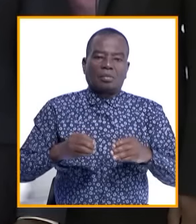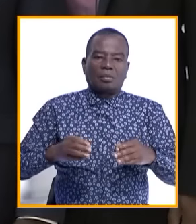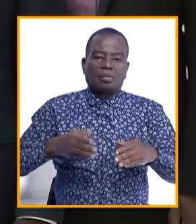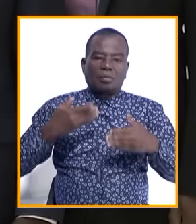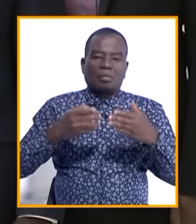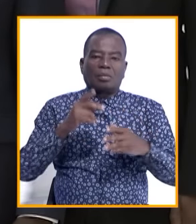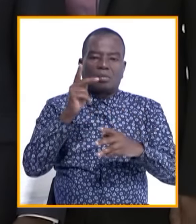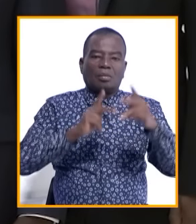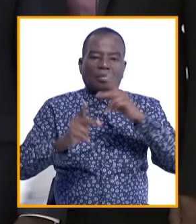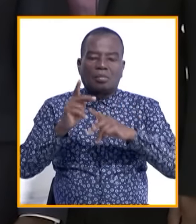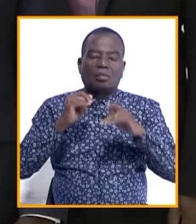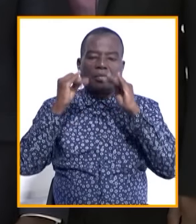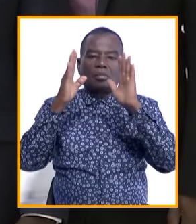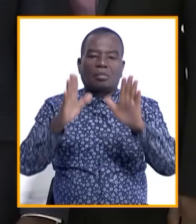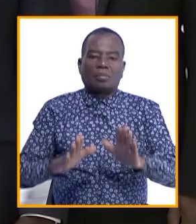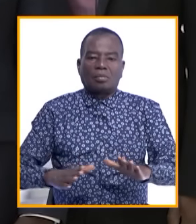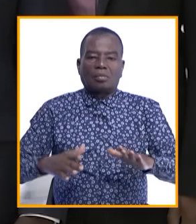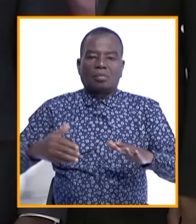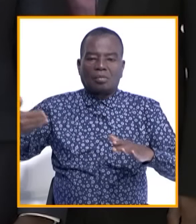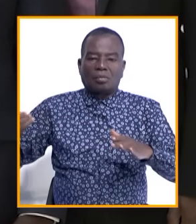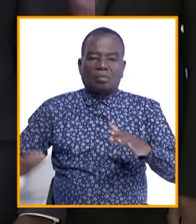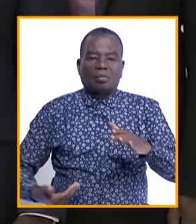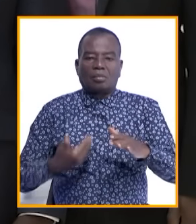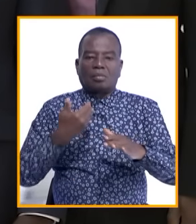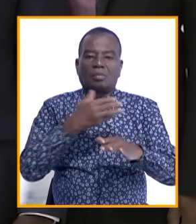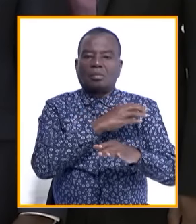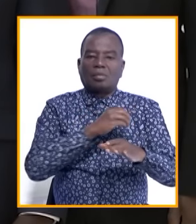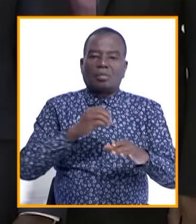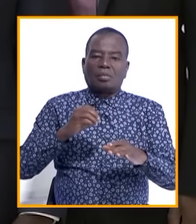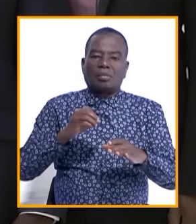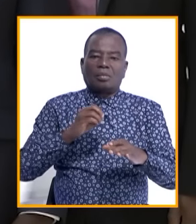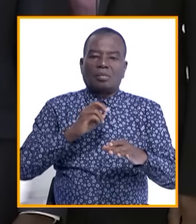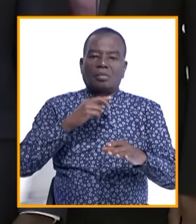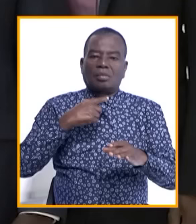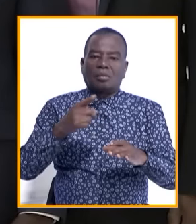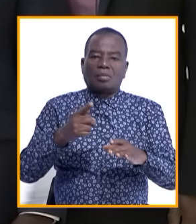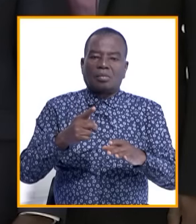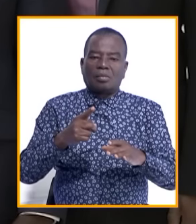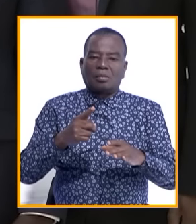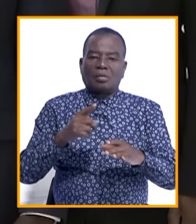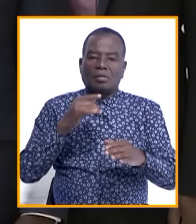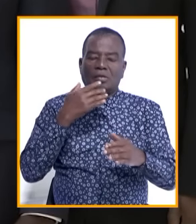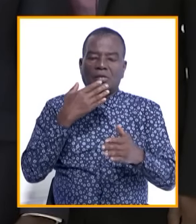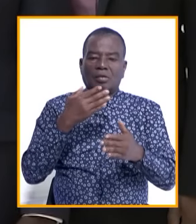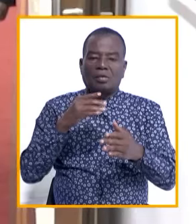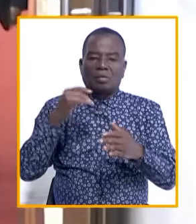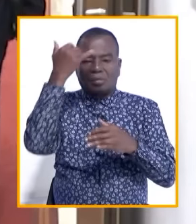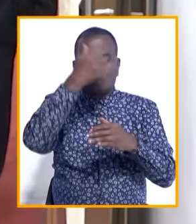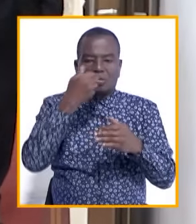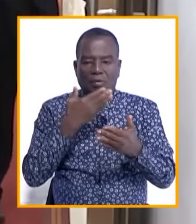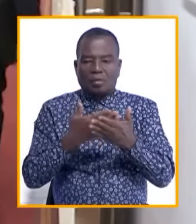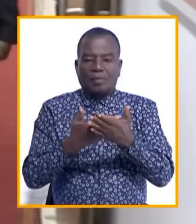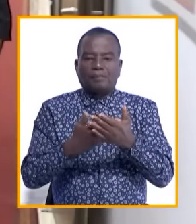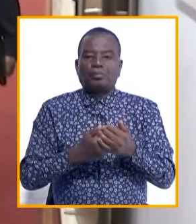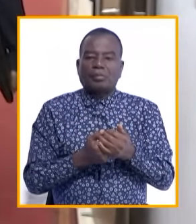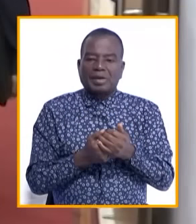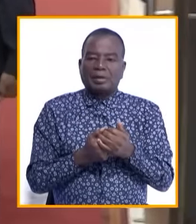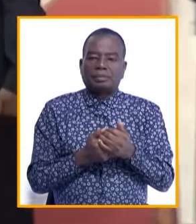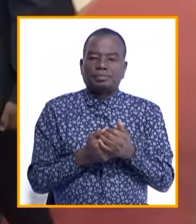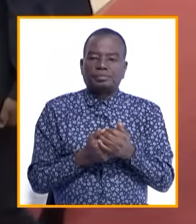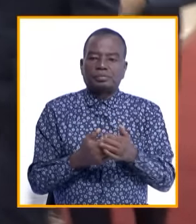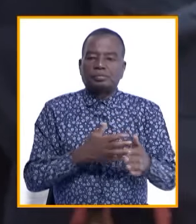peuple ivoirien, son hospitalité. Et puis, sincèrement, je peux vous dire que vous avez un pays extraordinaire et j'ai bien hâte d'y retourner. Le Canada qui soutient